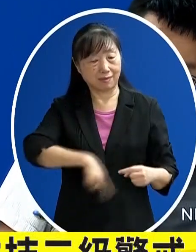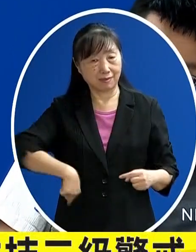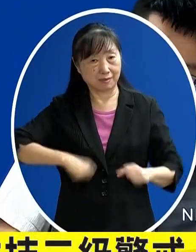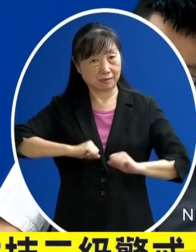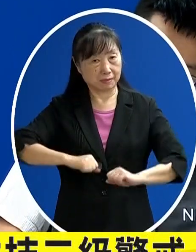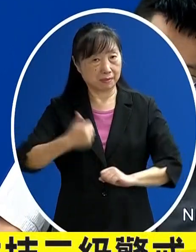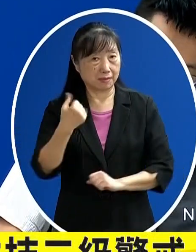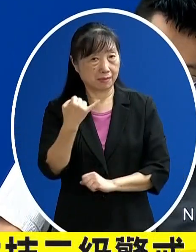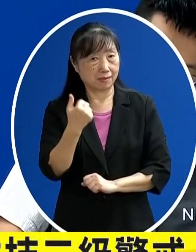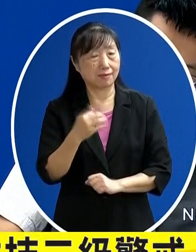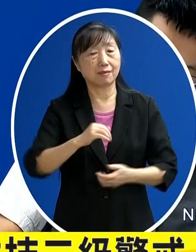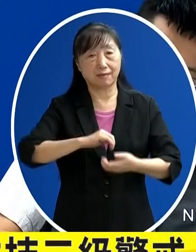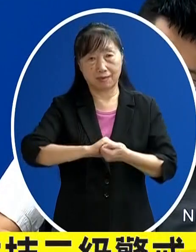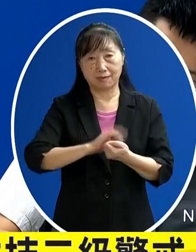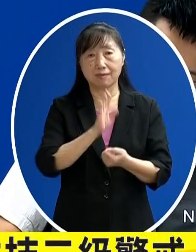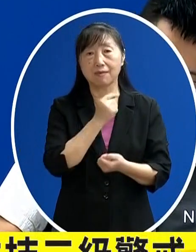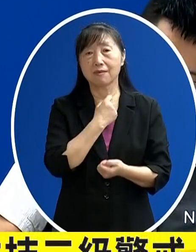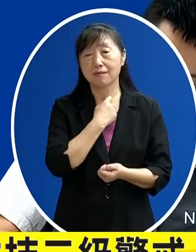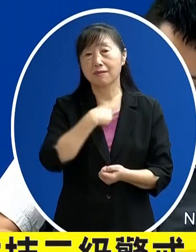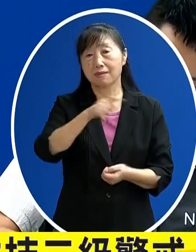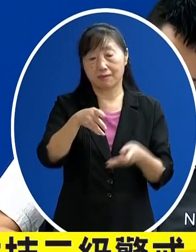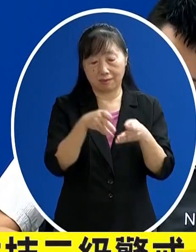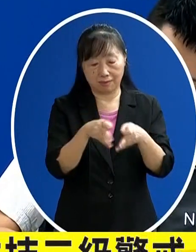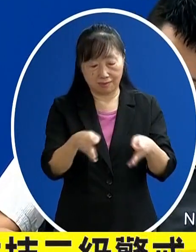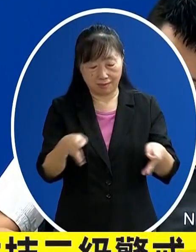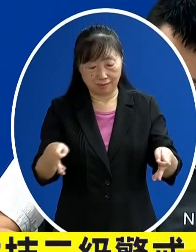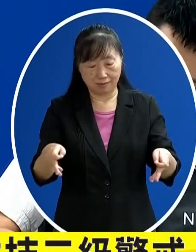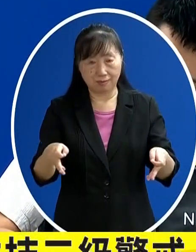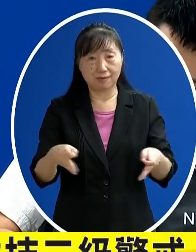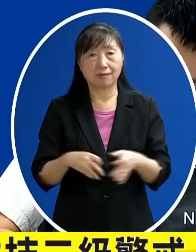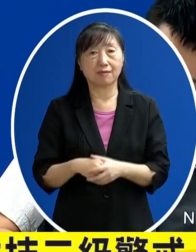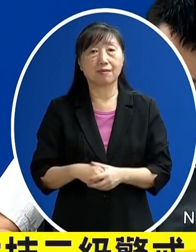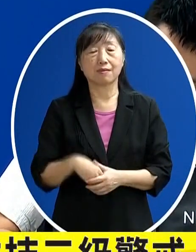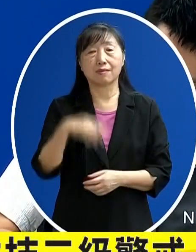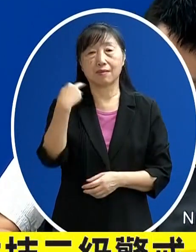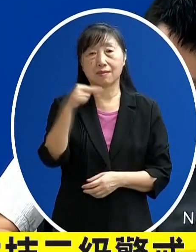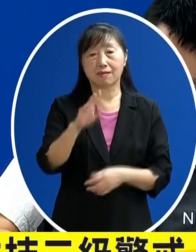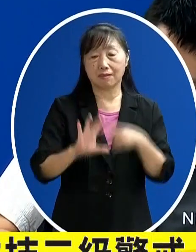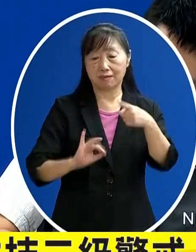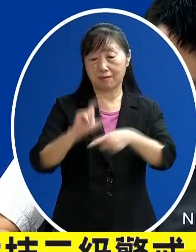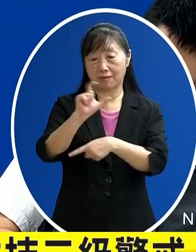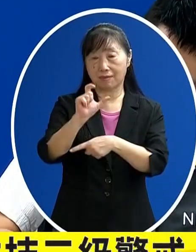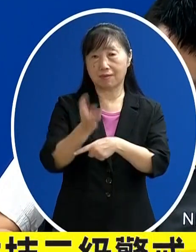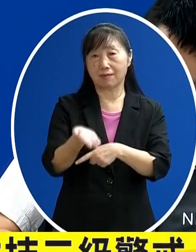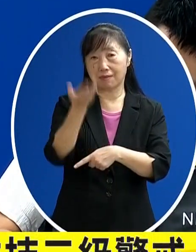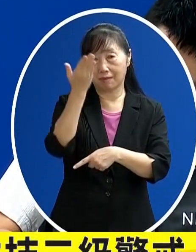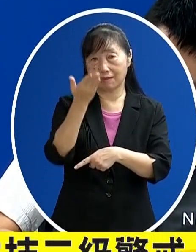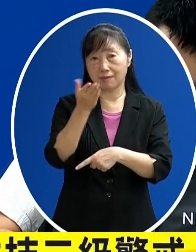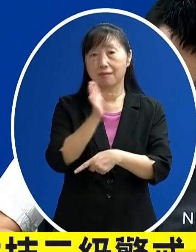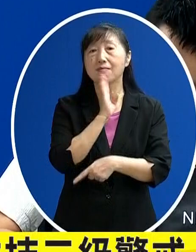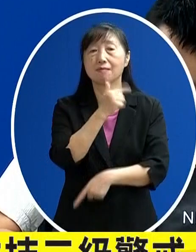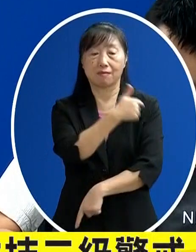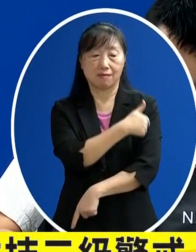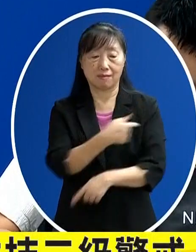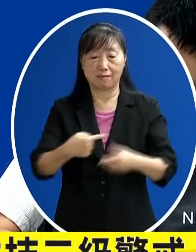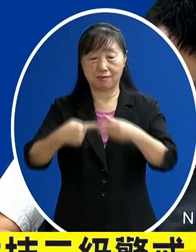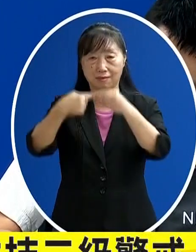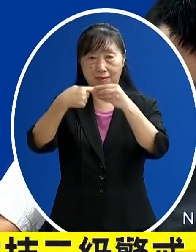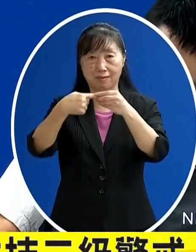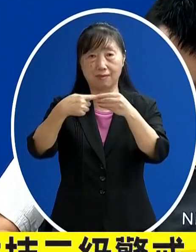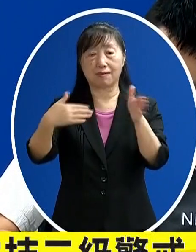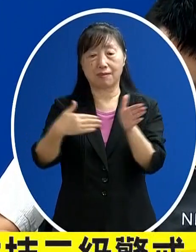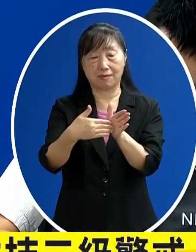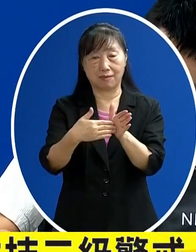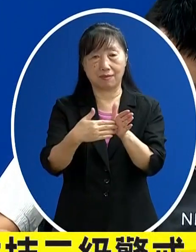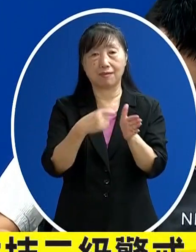必须要做人员的造册，而且呢必须要60%以上已经完成第一剂